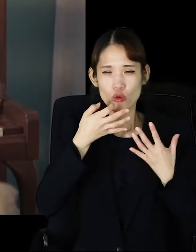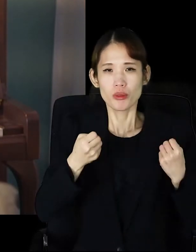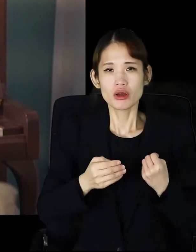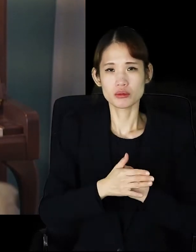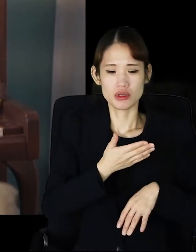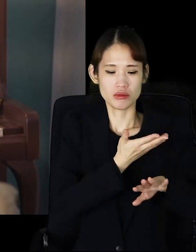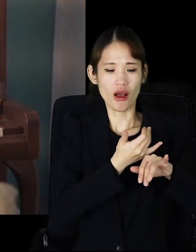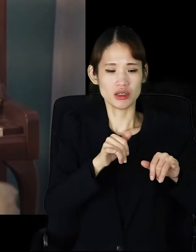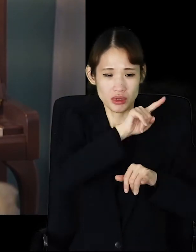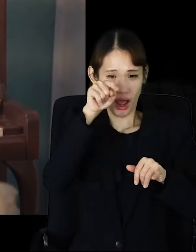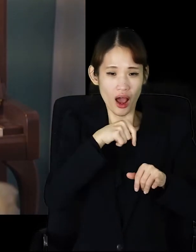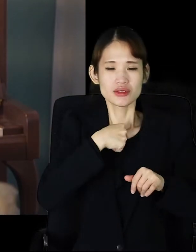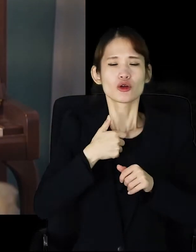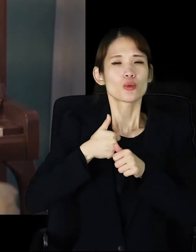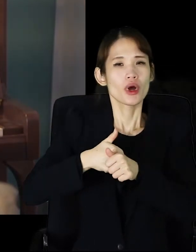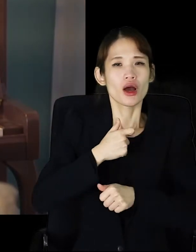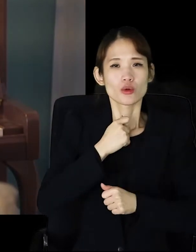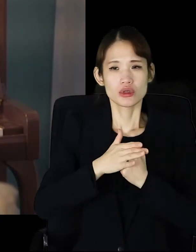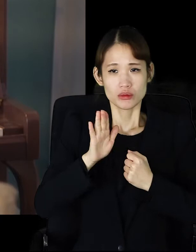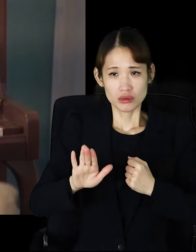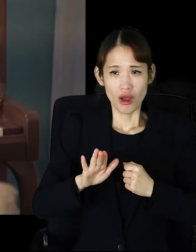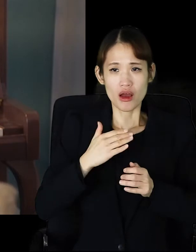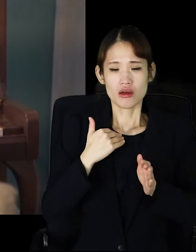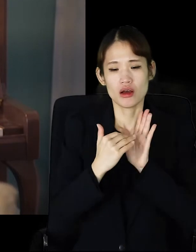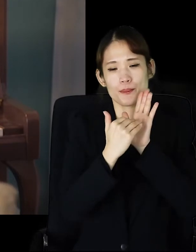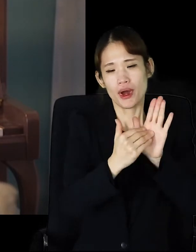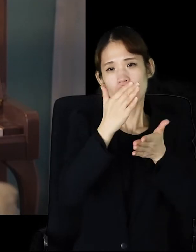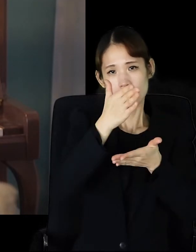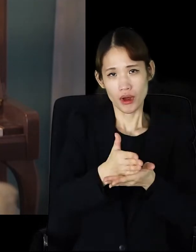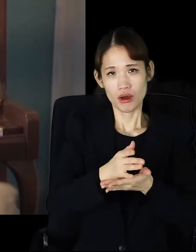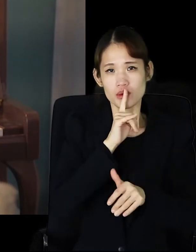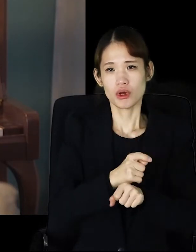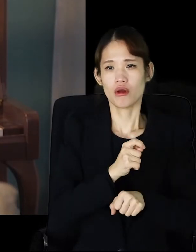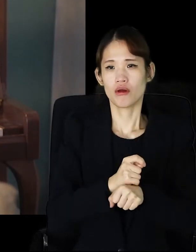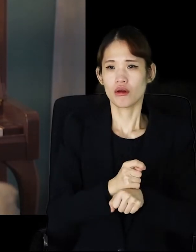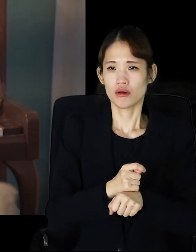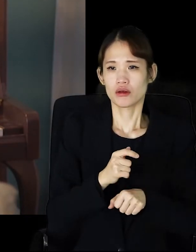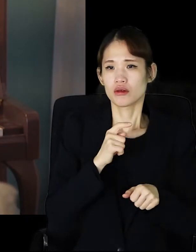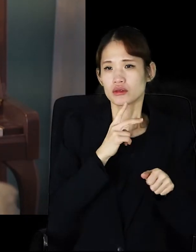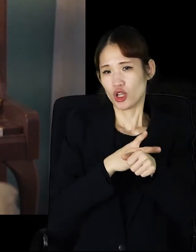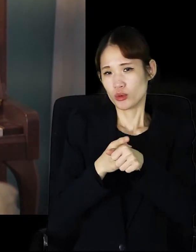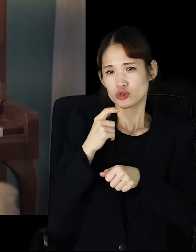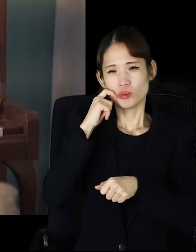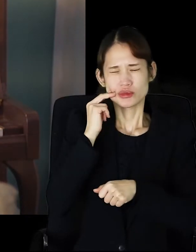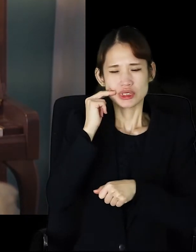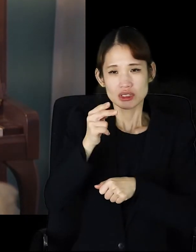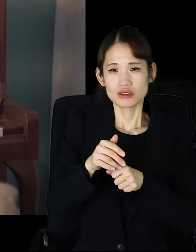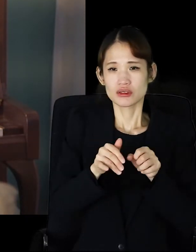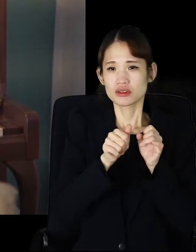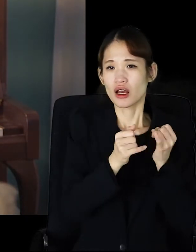오. 남들 하는 건 다 해야 되거든요. 와. 약간 그랬는데 그걸 못하게 하니까 너무 화가 나고 근데 그분은 좀 그게 심해서 그분은